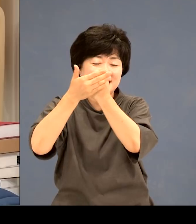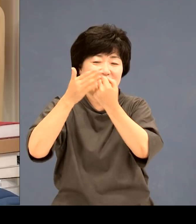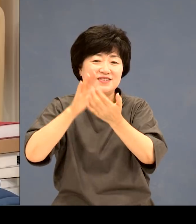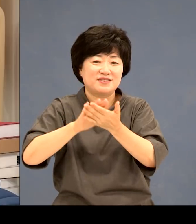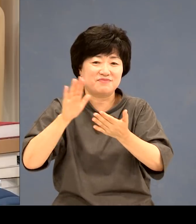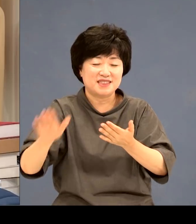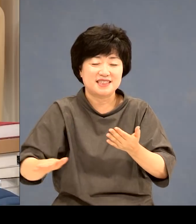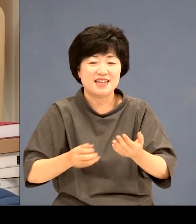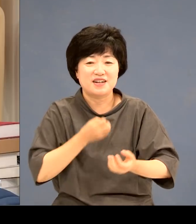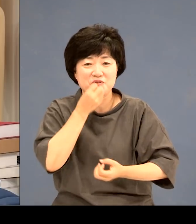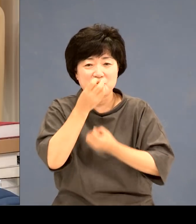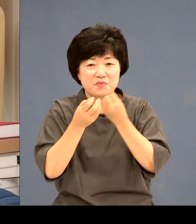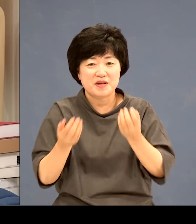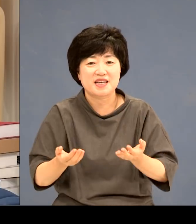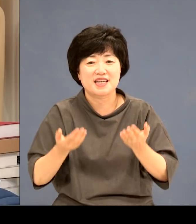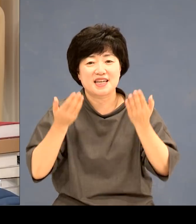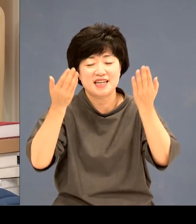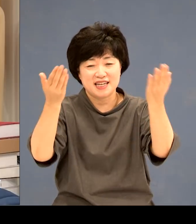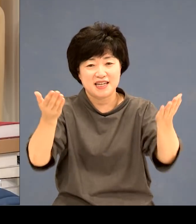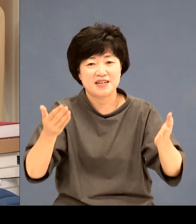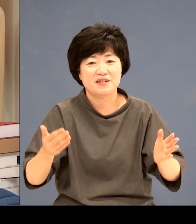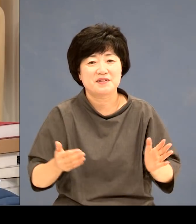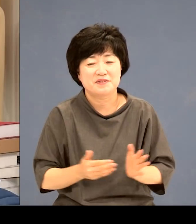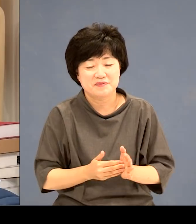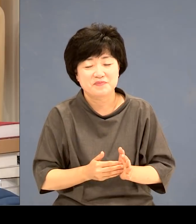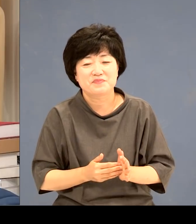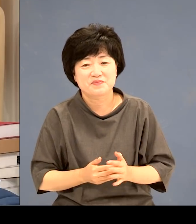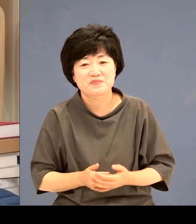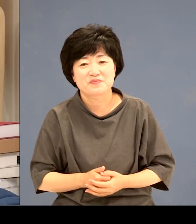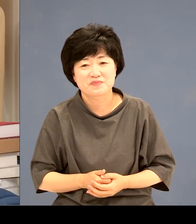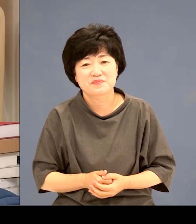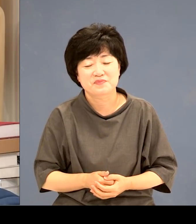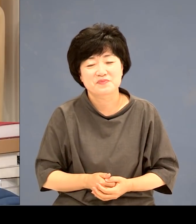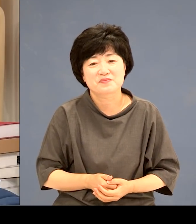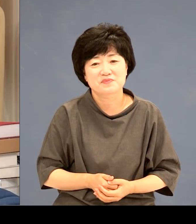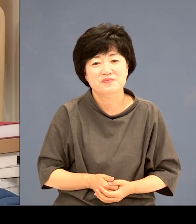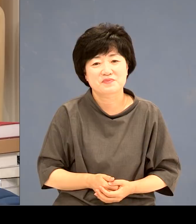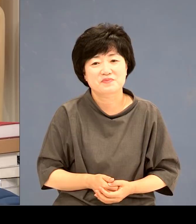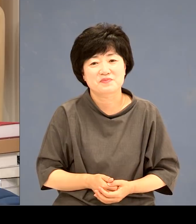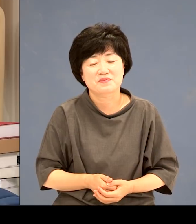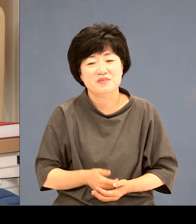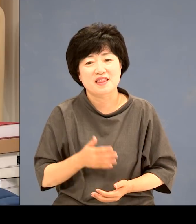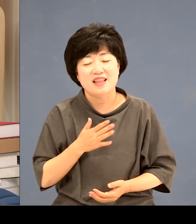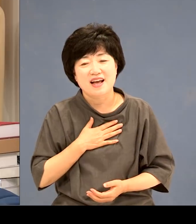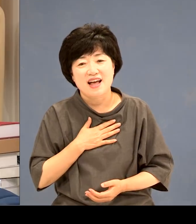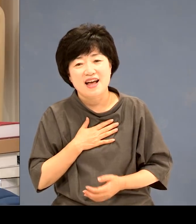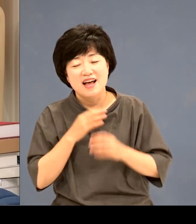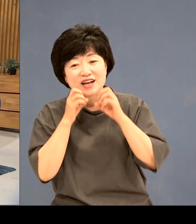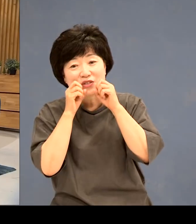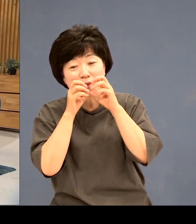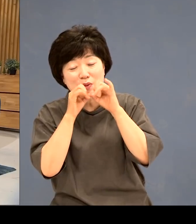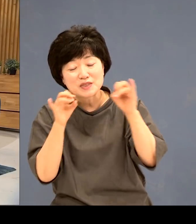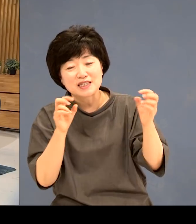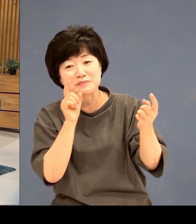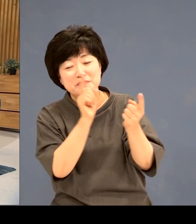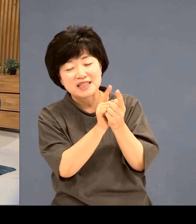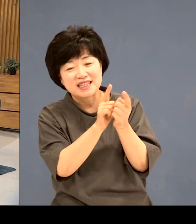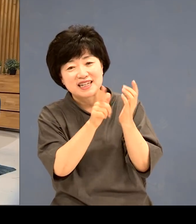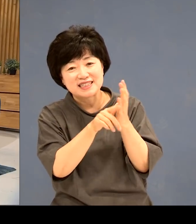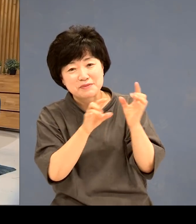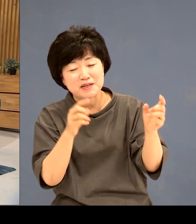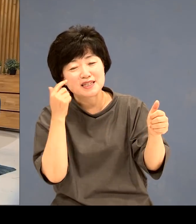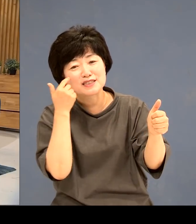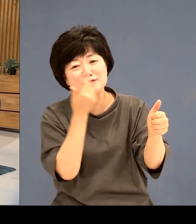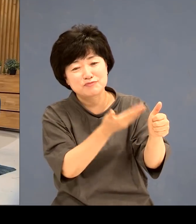하나님의 은혜였습니다라는 그런 고백을 또한 할 수 있게 되었어요. 네. 제가 늘 선교사님들